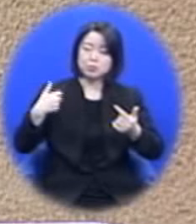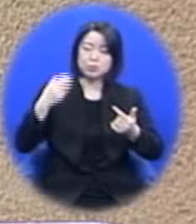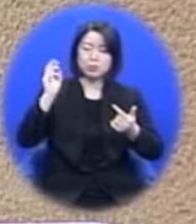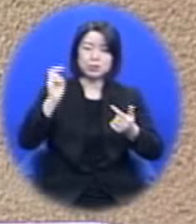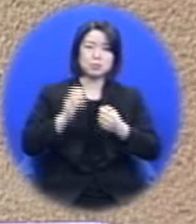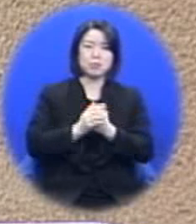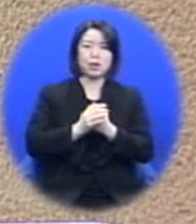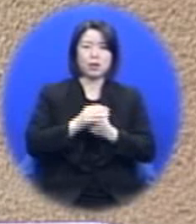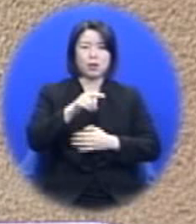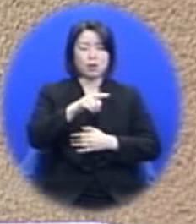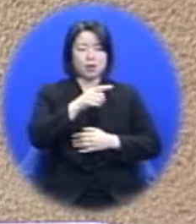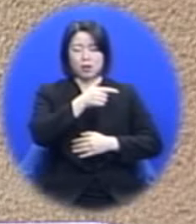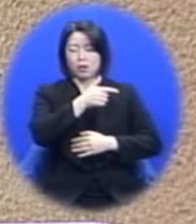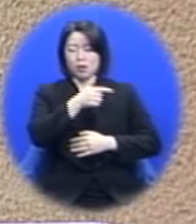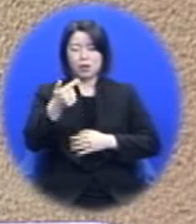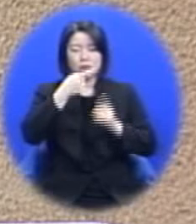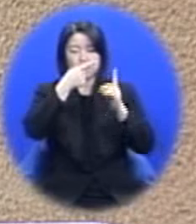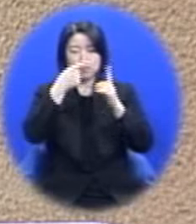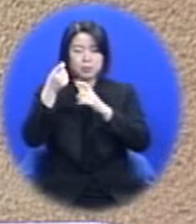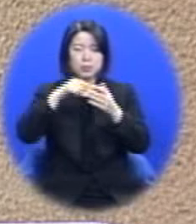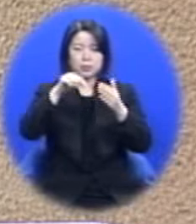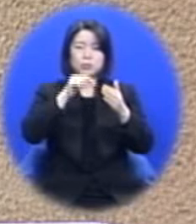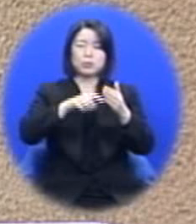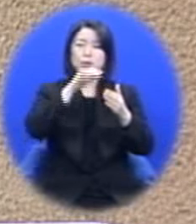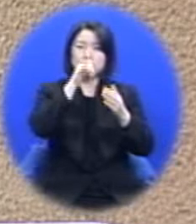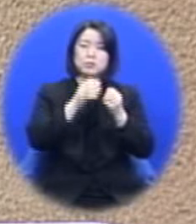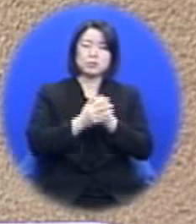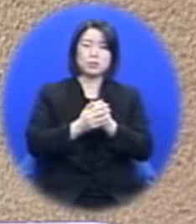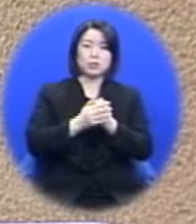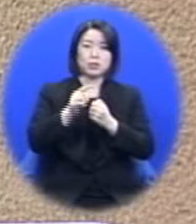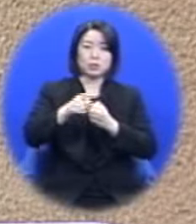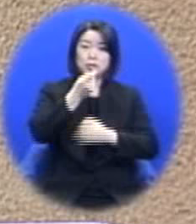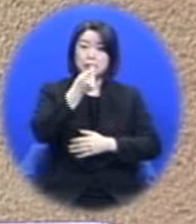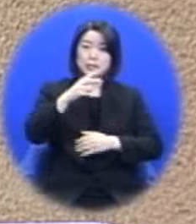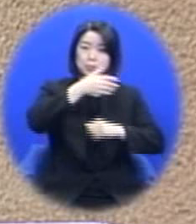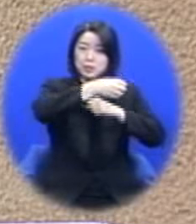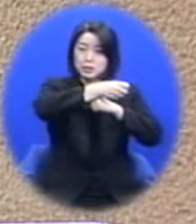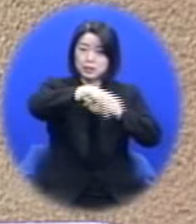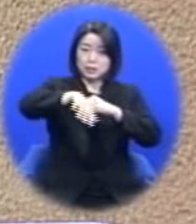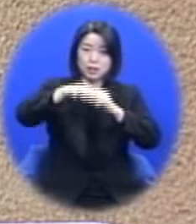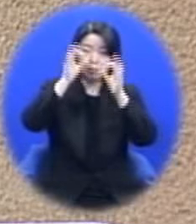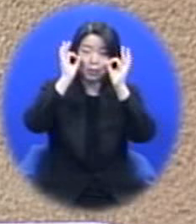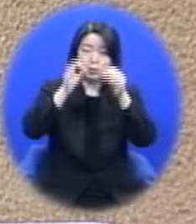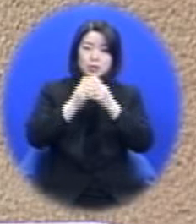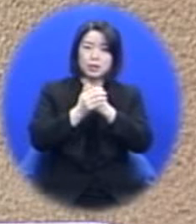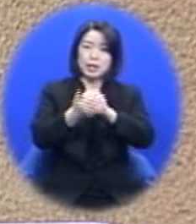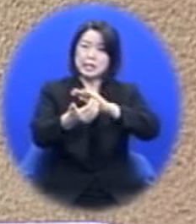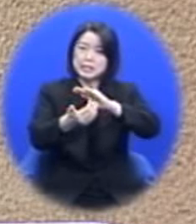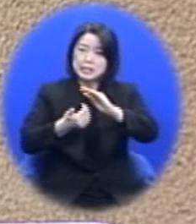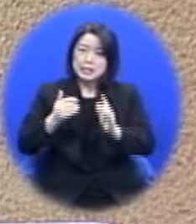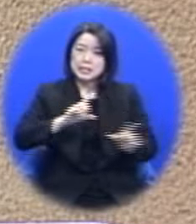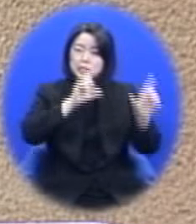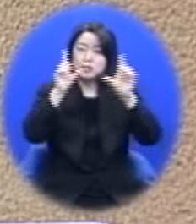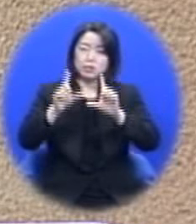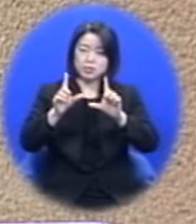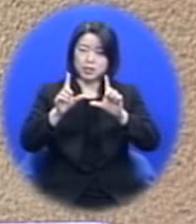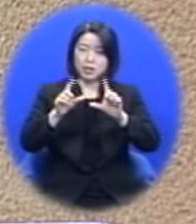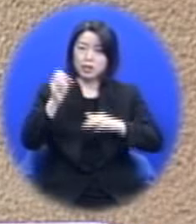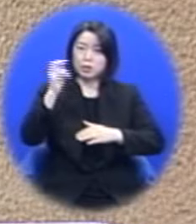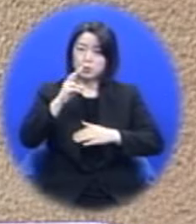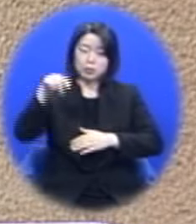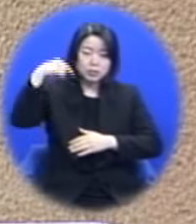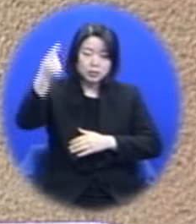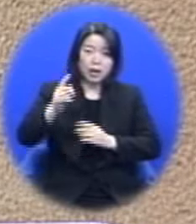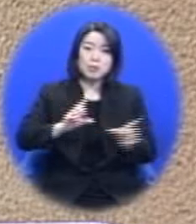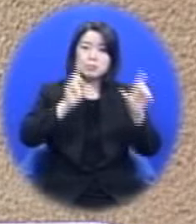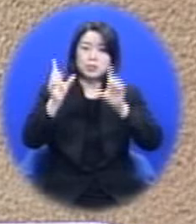대단한 미혹 속에 있어요. 그 드라마를 이렇게 얼핏 보니까 전생, 뭐 윤회에 대해서 이야기를 하고